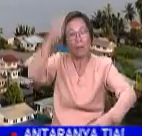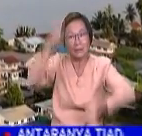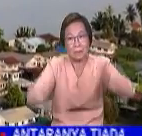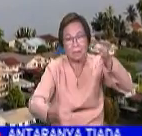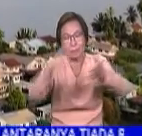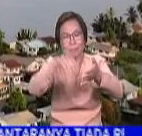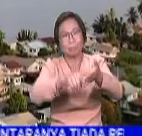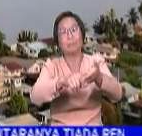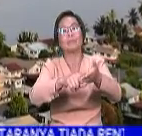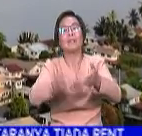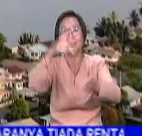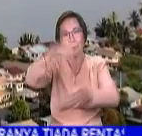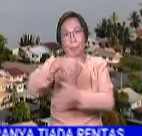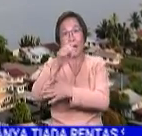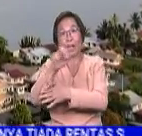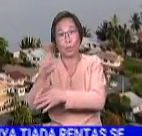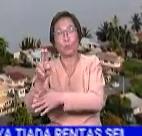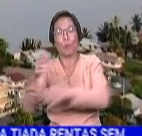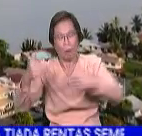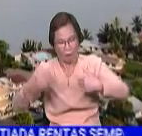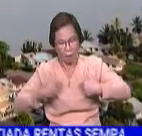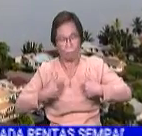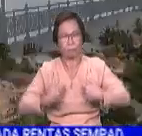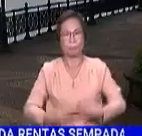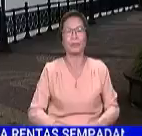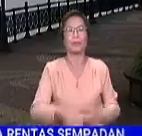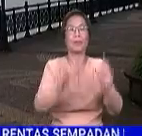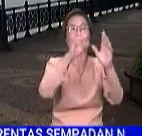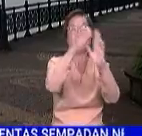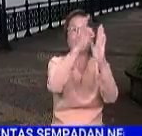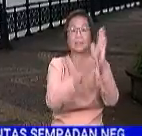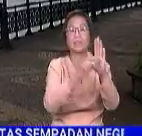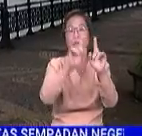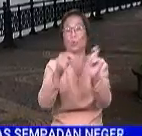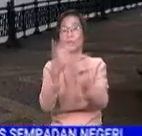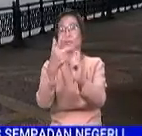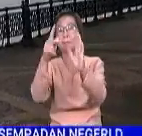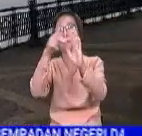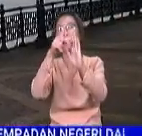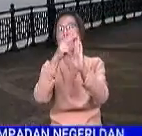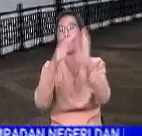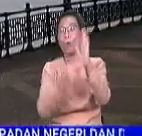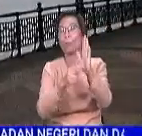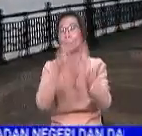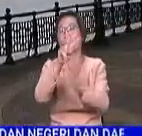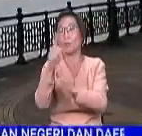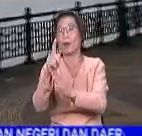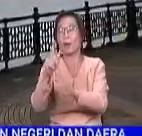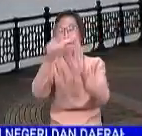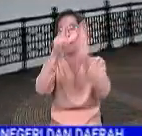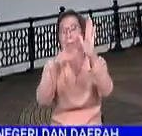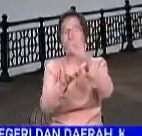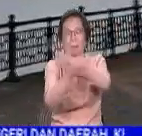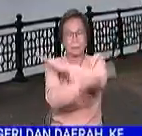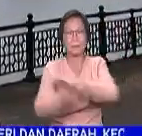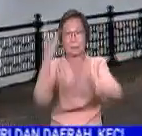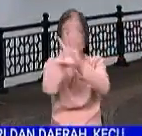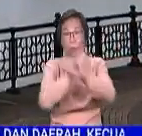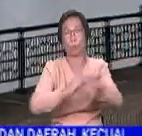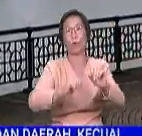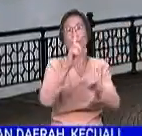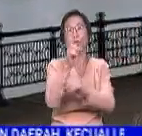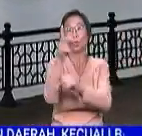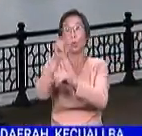pilihan Raya umum diadakan menurut pasal kurungan tiga perkara 21 pelembagaan Negeri Serawak Dewa